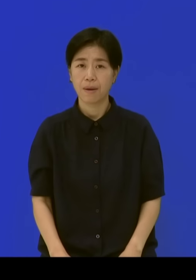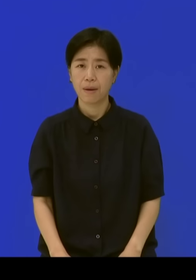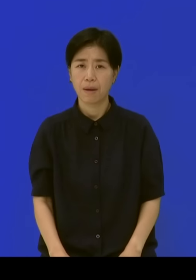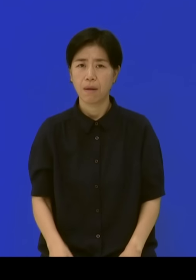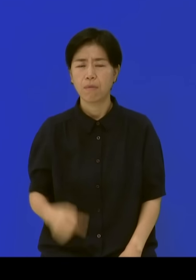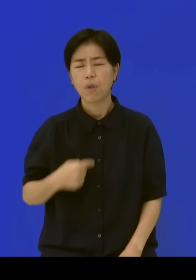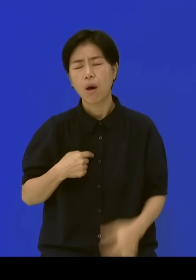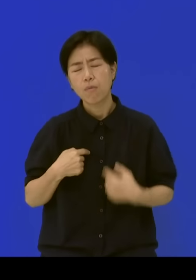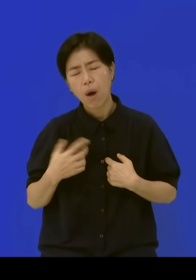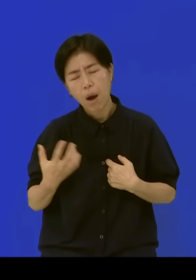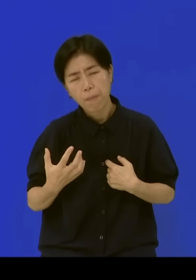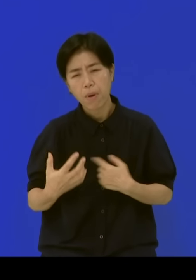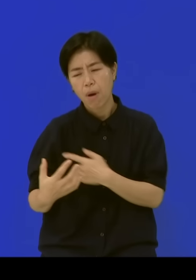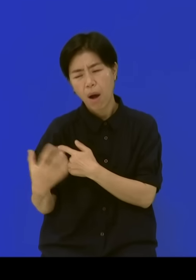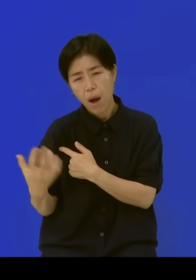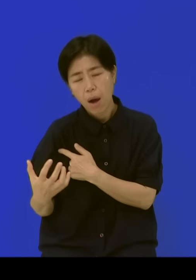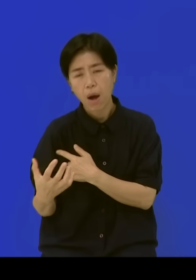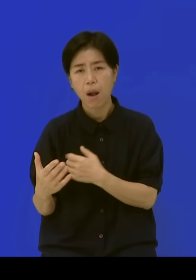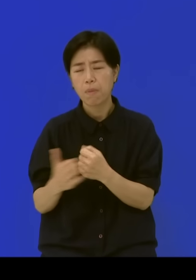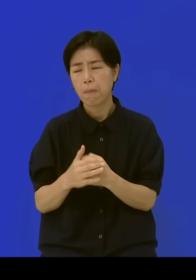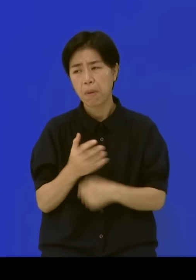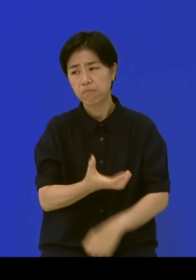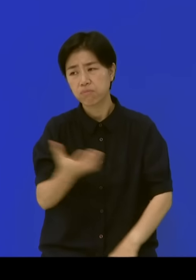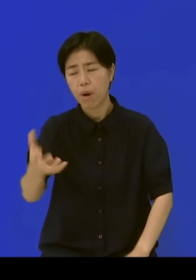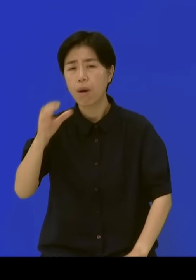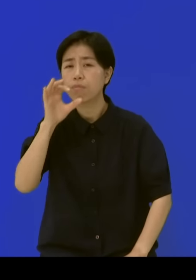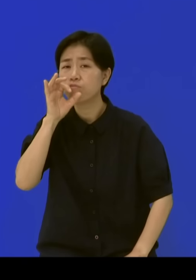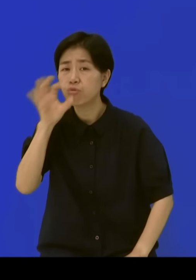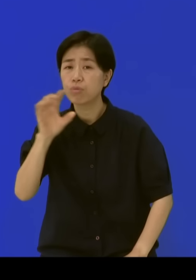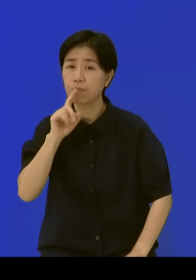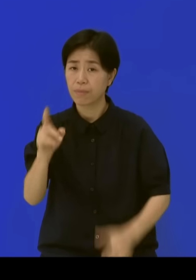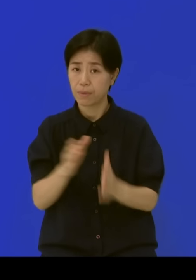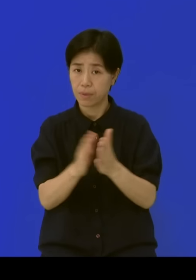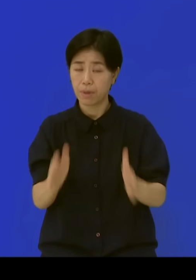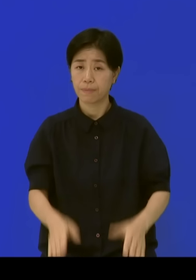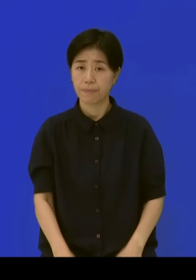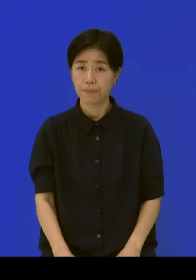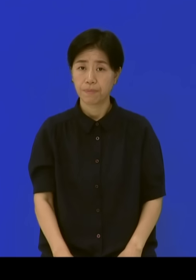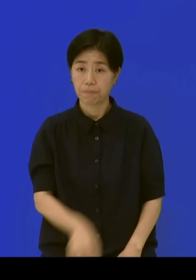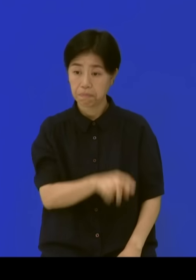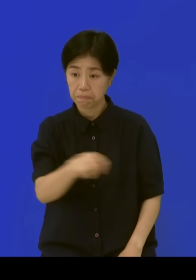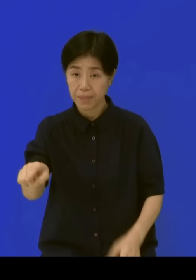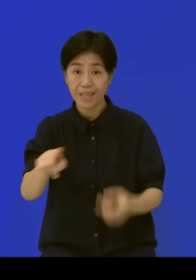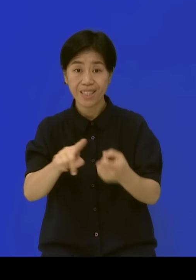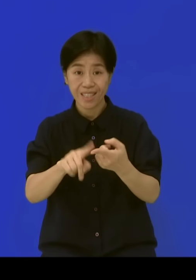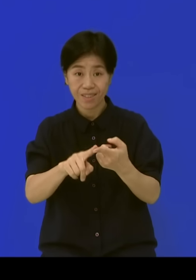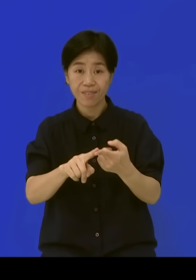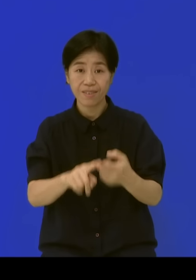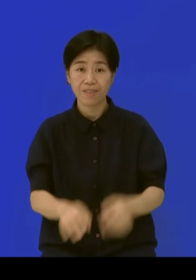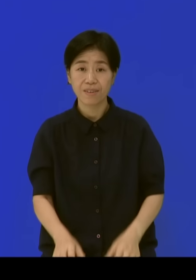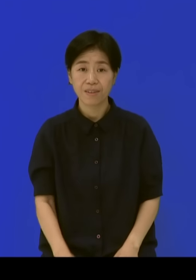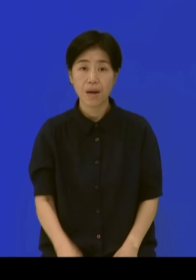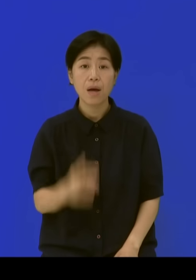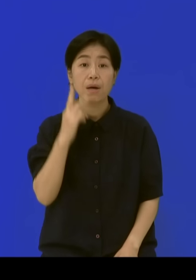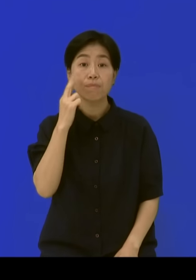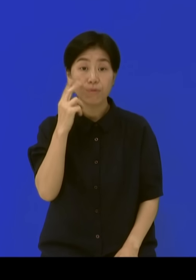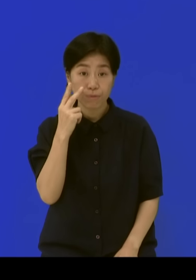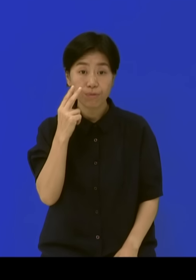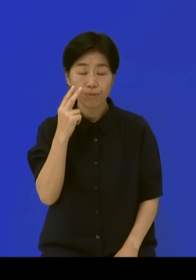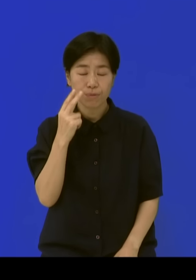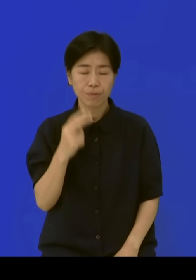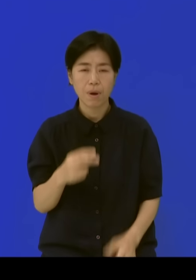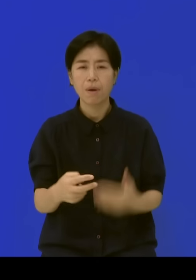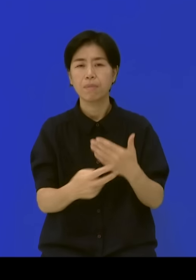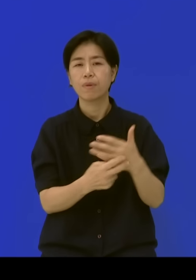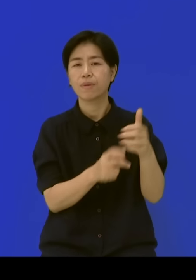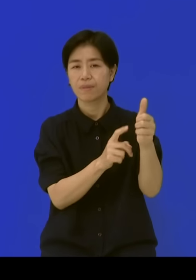나 여기가 아파서 못 가, 저희가 아파서 못 가 이런 식으로 얘기하기 시작하고 네. 이 논문은 아서 클라인만이라고 하는 의료인류학자이자